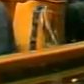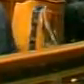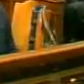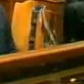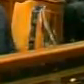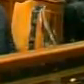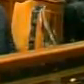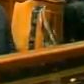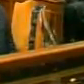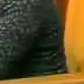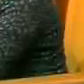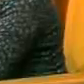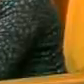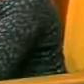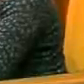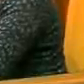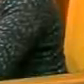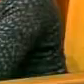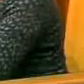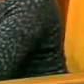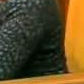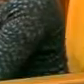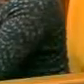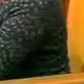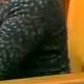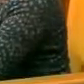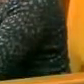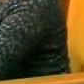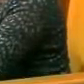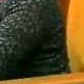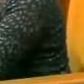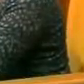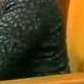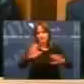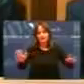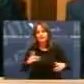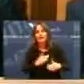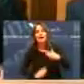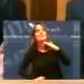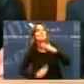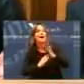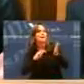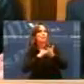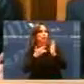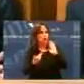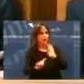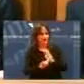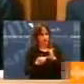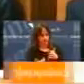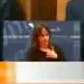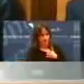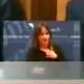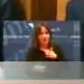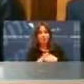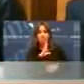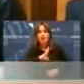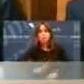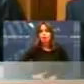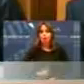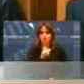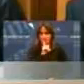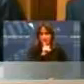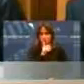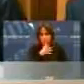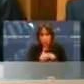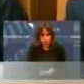perquè varen impulsar el tramvia en la passada legislatura i ara s'hi oposen. Aturar de moment, perquè és un projecte que no